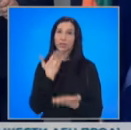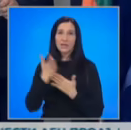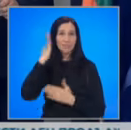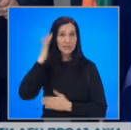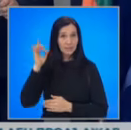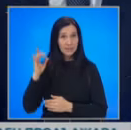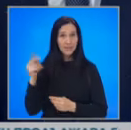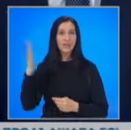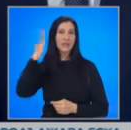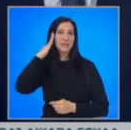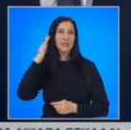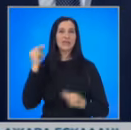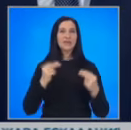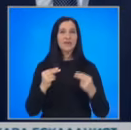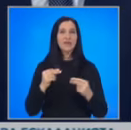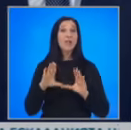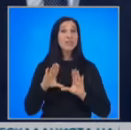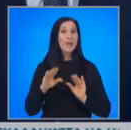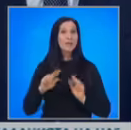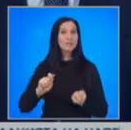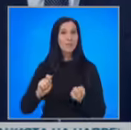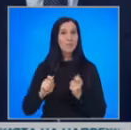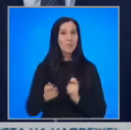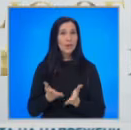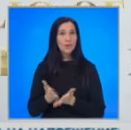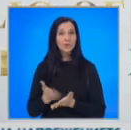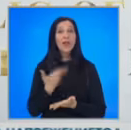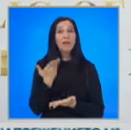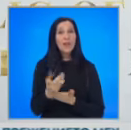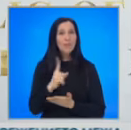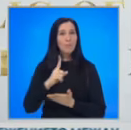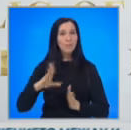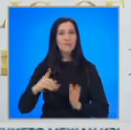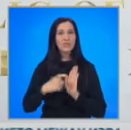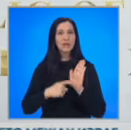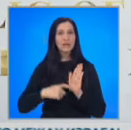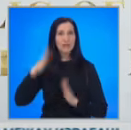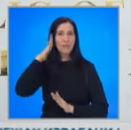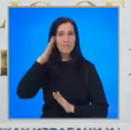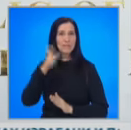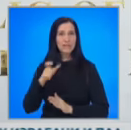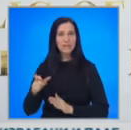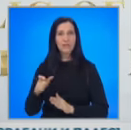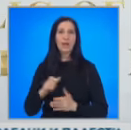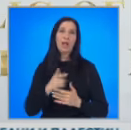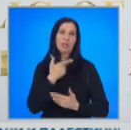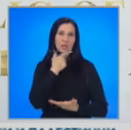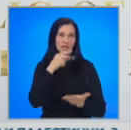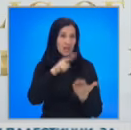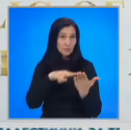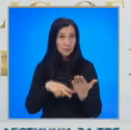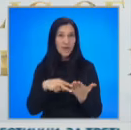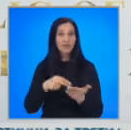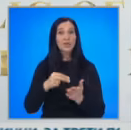и Министерския съвет. Намекна за промяна в курса и даде първи задачи на министрите си. Се запознаете с отчета